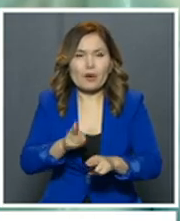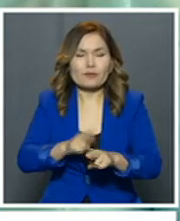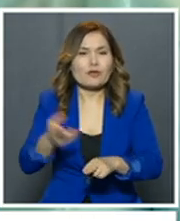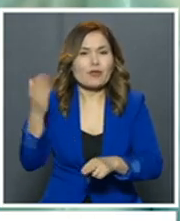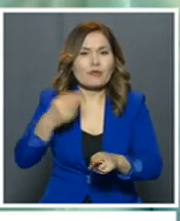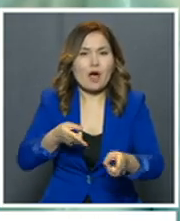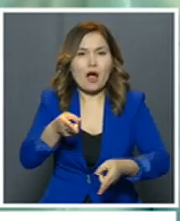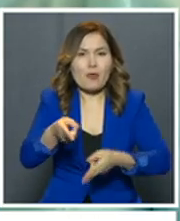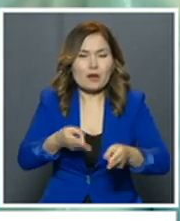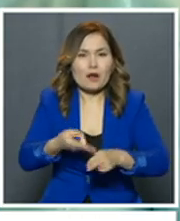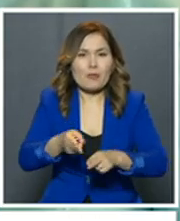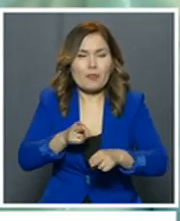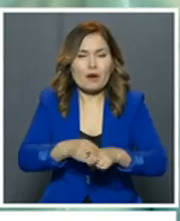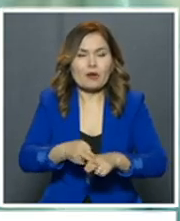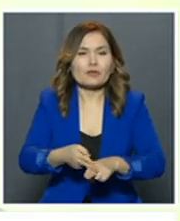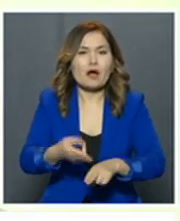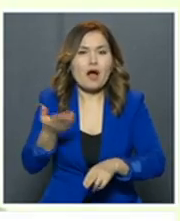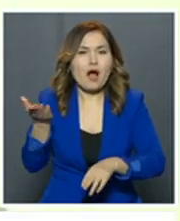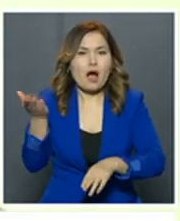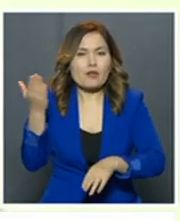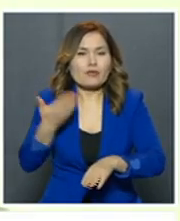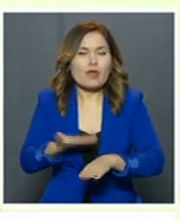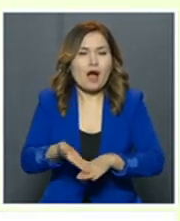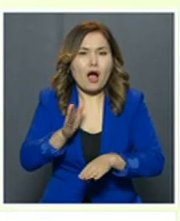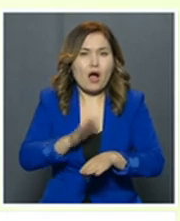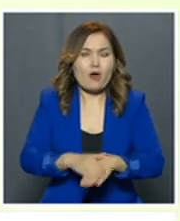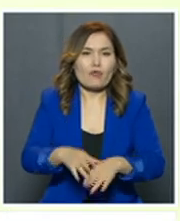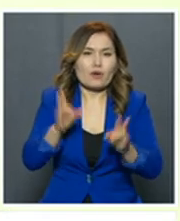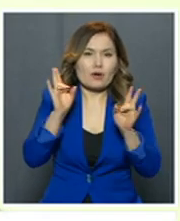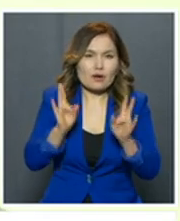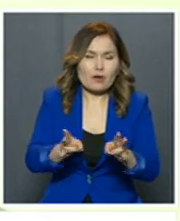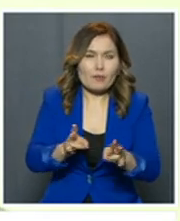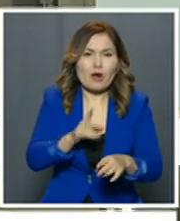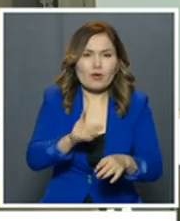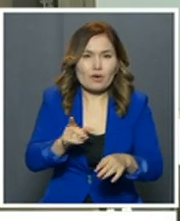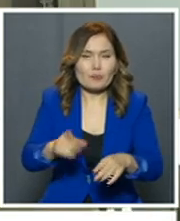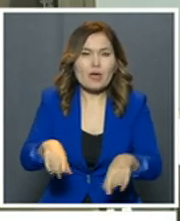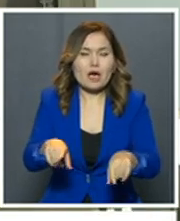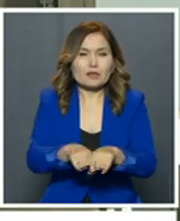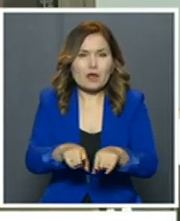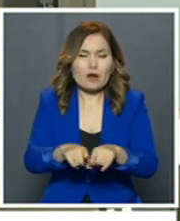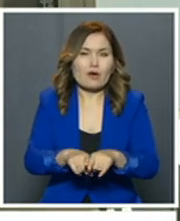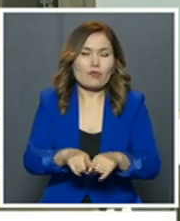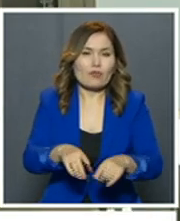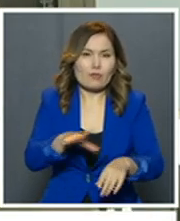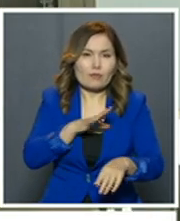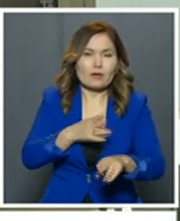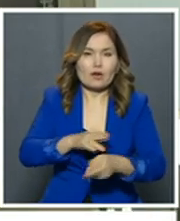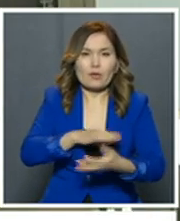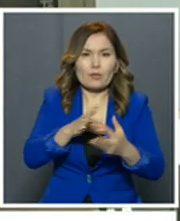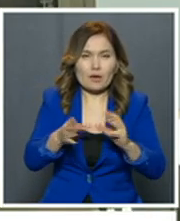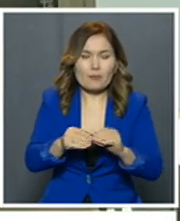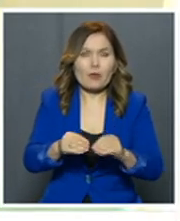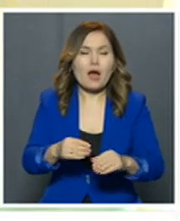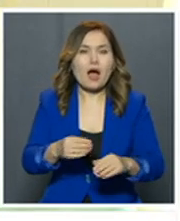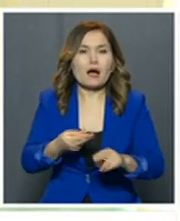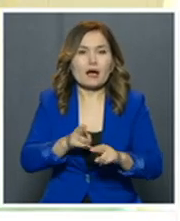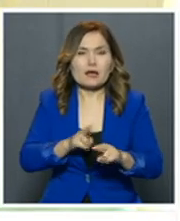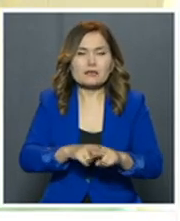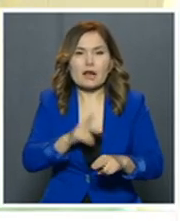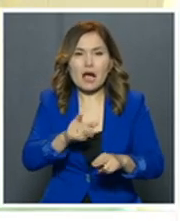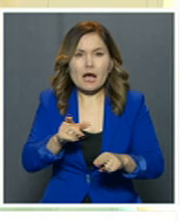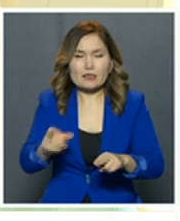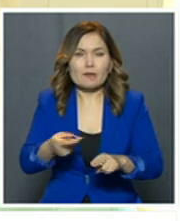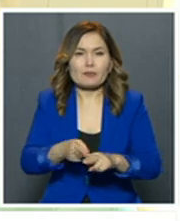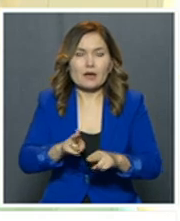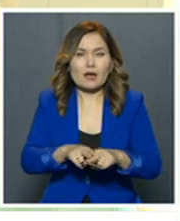операцияны көпіне ауыр жұмысты істейтіндер жарақат алған жағдайда жасайтын. Ал бүгінде ол жасы келген қариялар да еркін қимыл